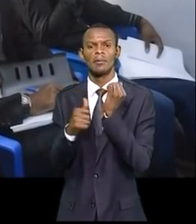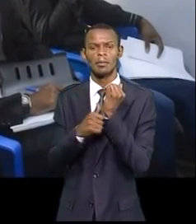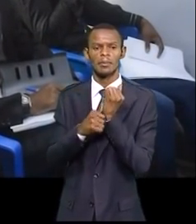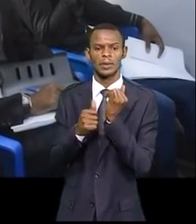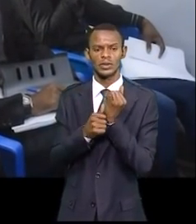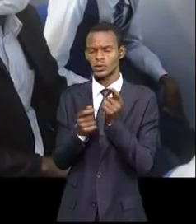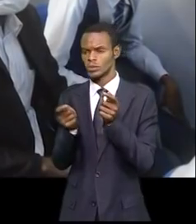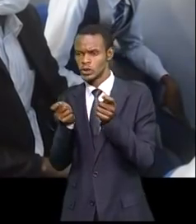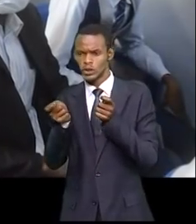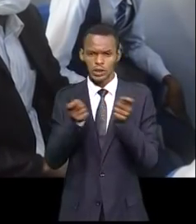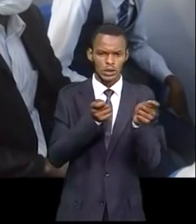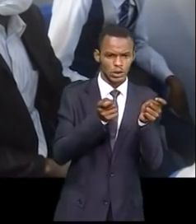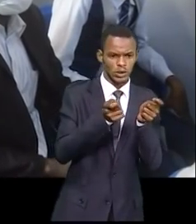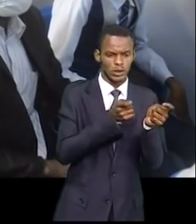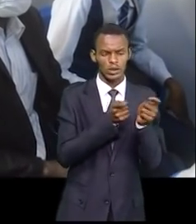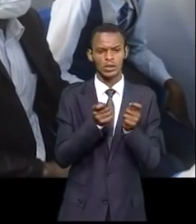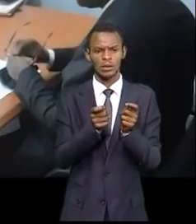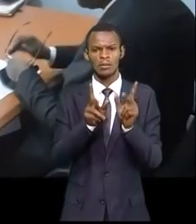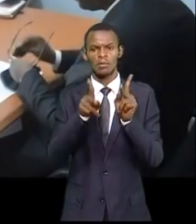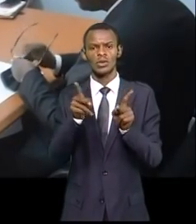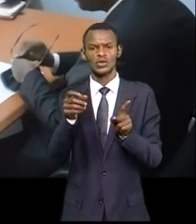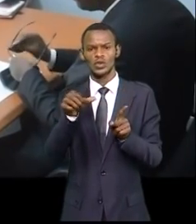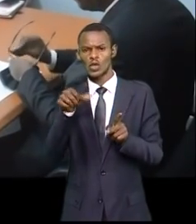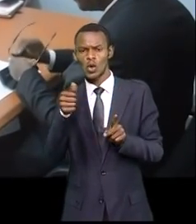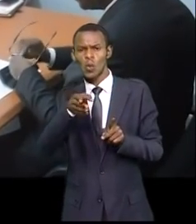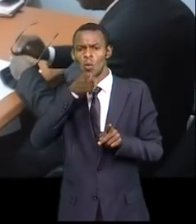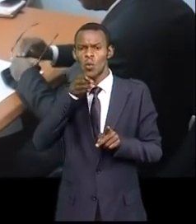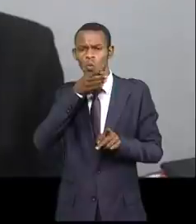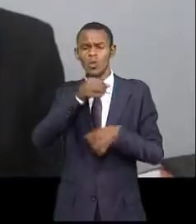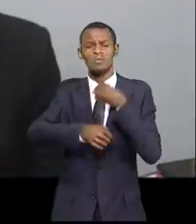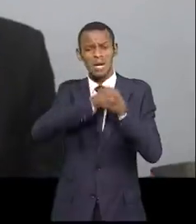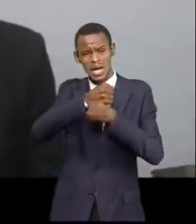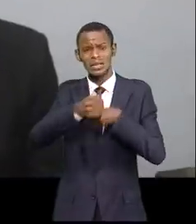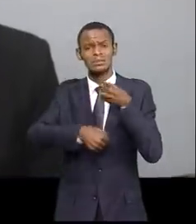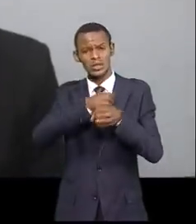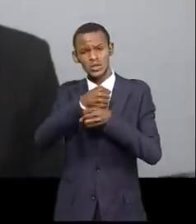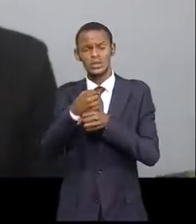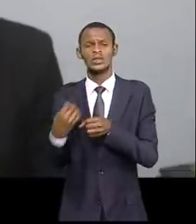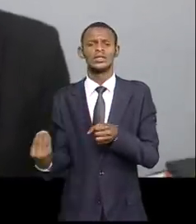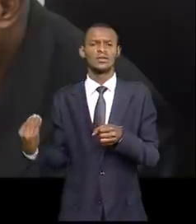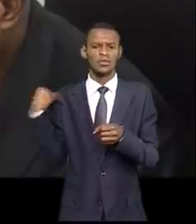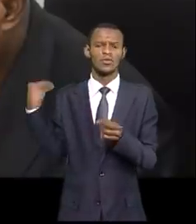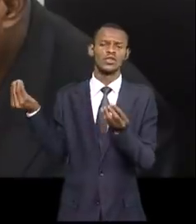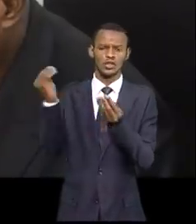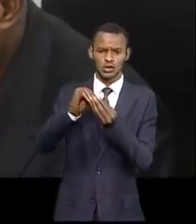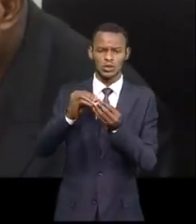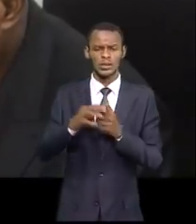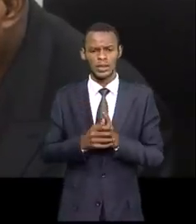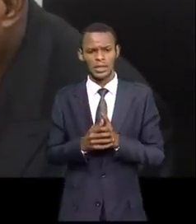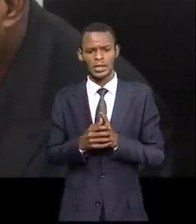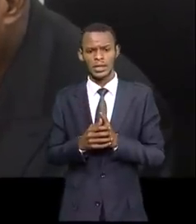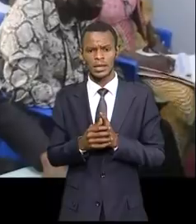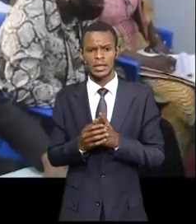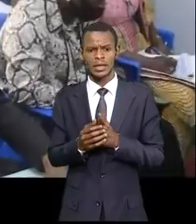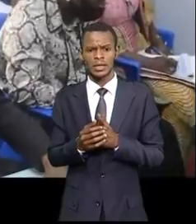la promotion en grades des agents l'engagement de nouvelles unités envie de rajeunir l'effectif et faire face aux